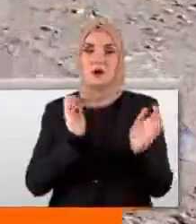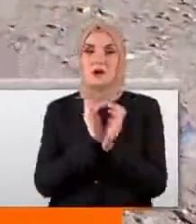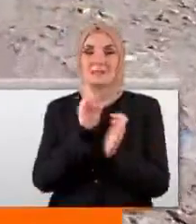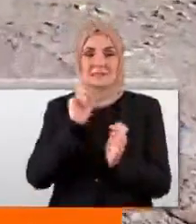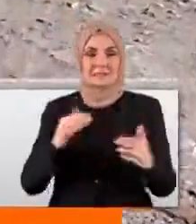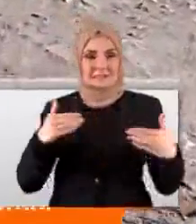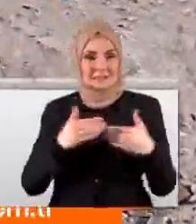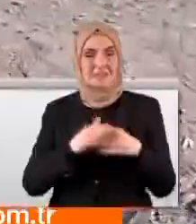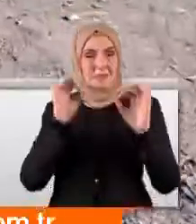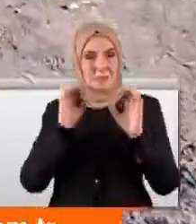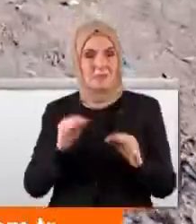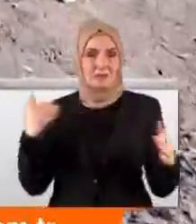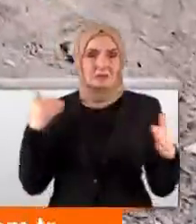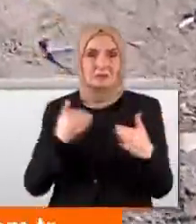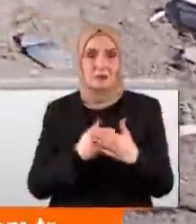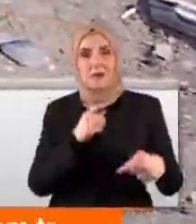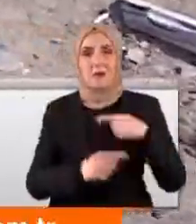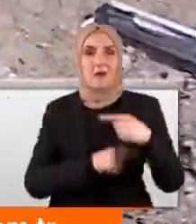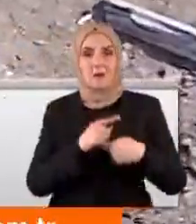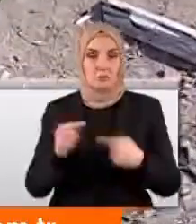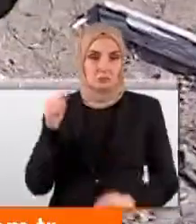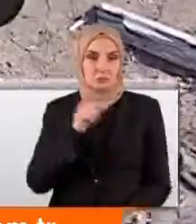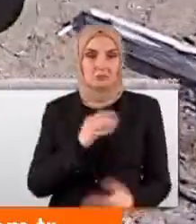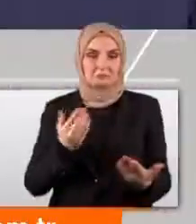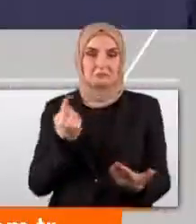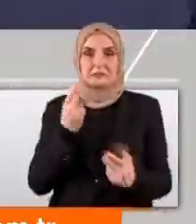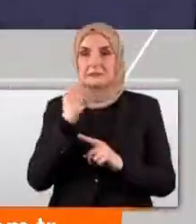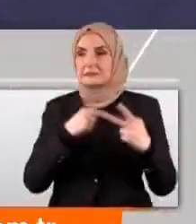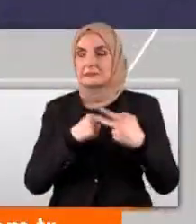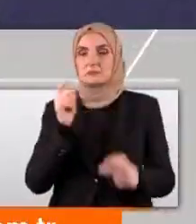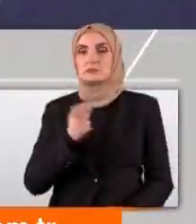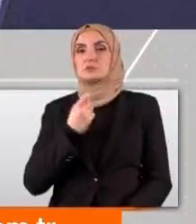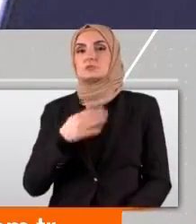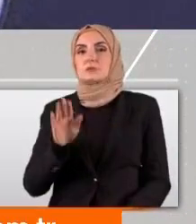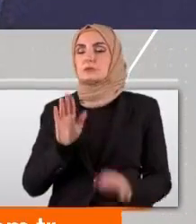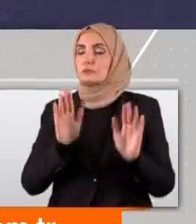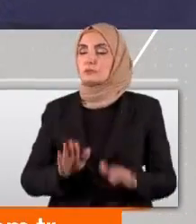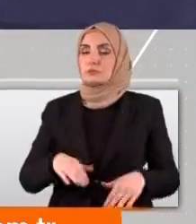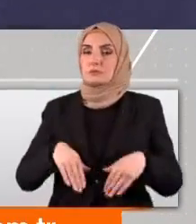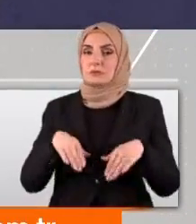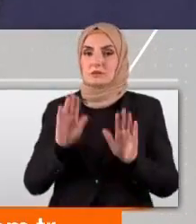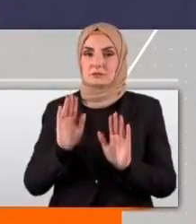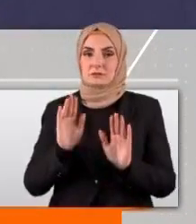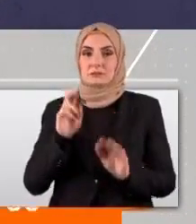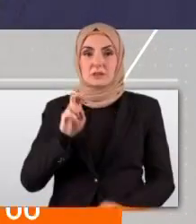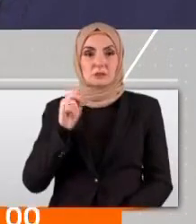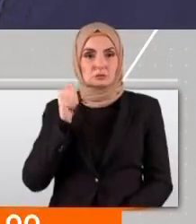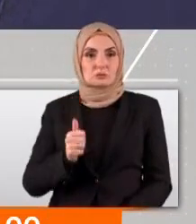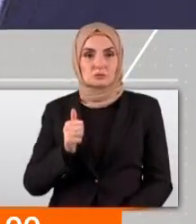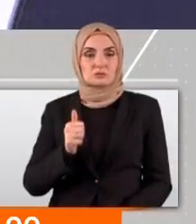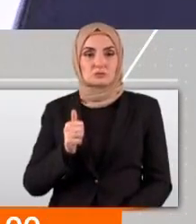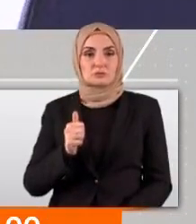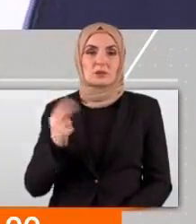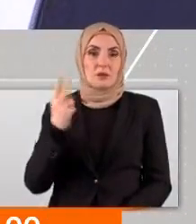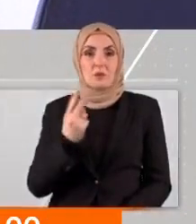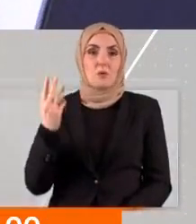itibaren Batuhan'ı aramaya başladı ama hiçbir iz bulamadı. Hiç durmadan 8 gün boyunca bu enkazı 2-3 kere elediğimiz halde